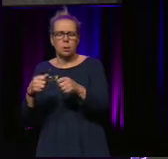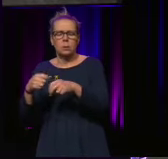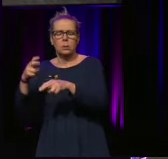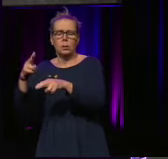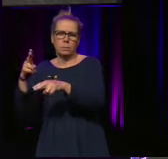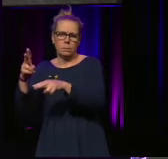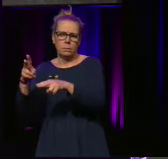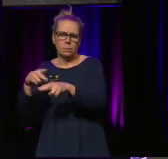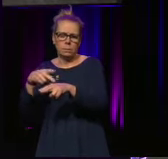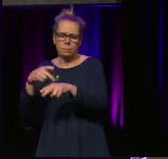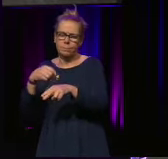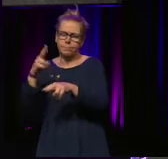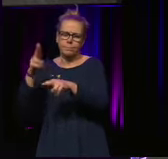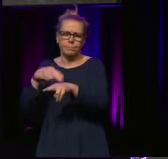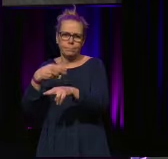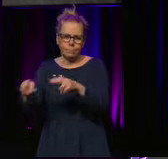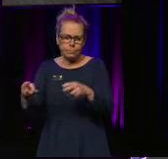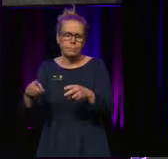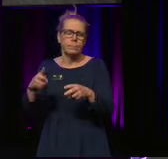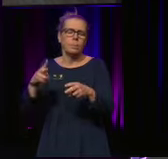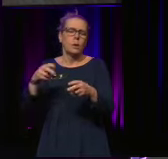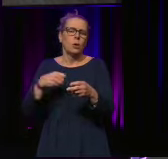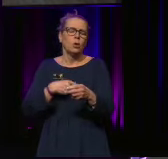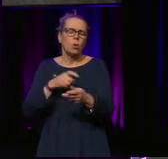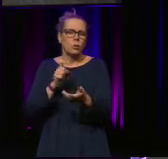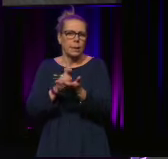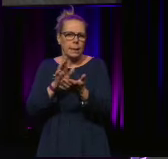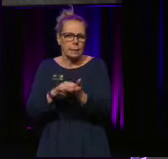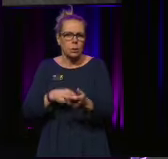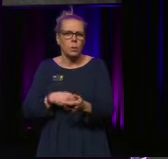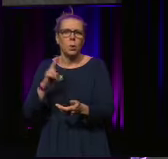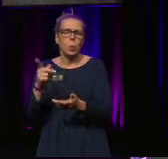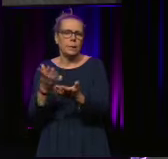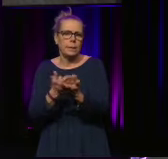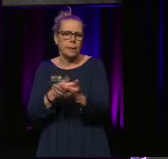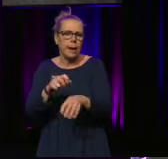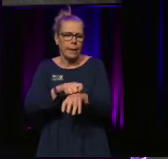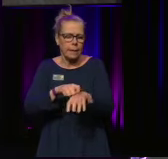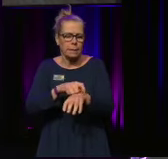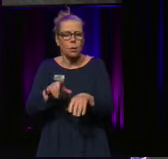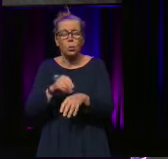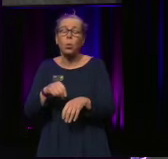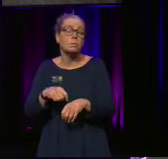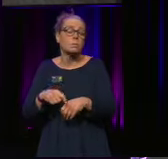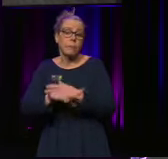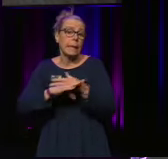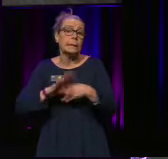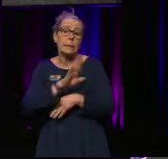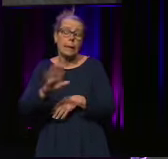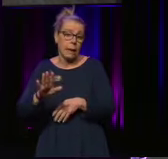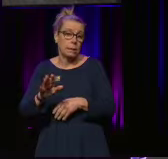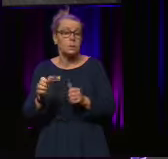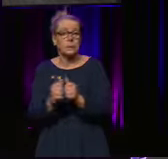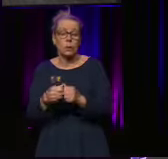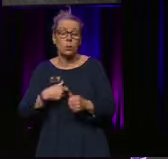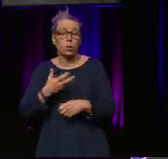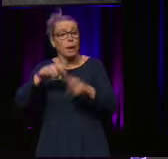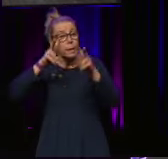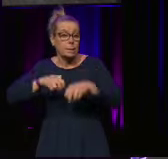måste registrera sig som utländska agenter. Vilket naturligtvis begränsar deras förmåga också att granska makten. För om de gör det på ett sätt som de borde göra,